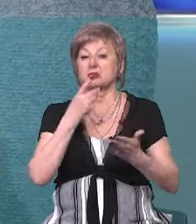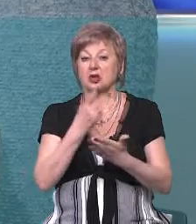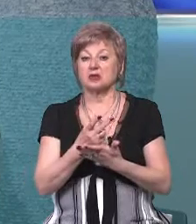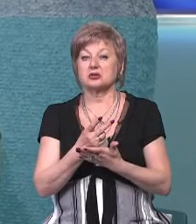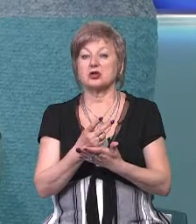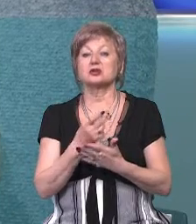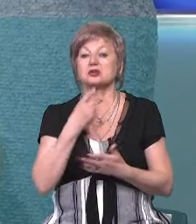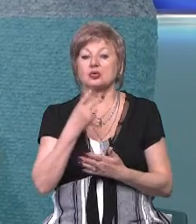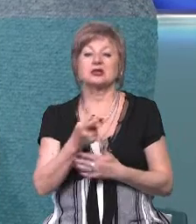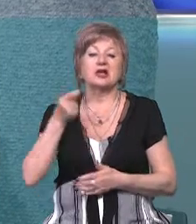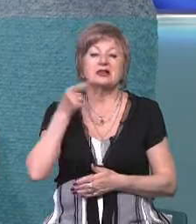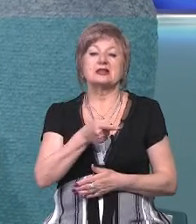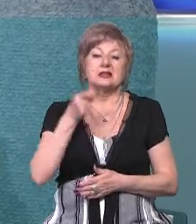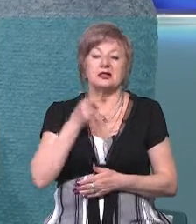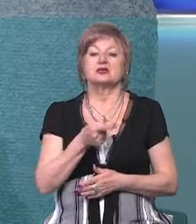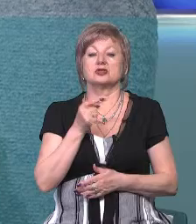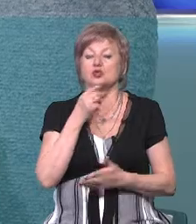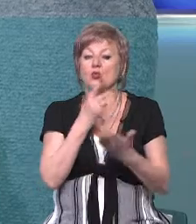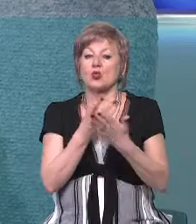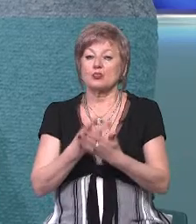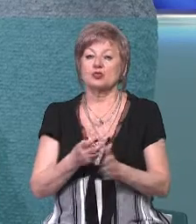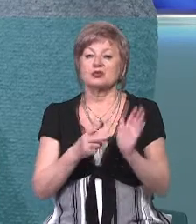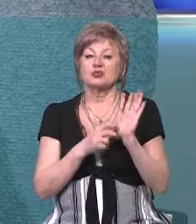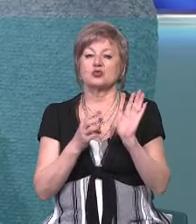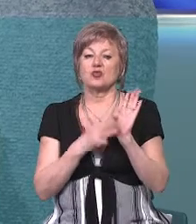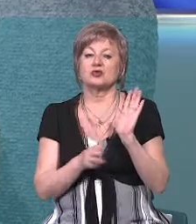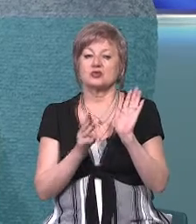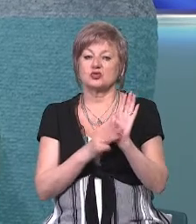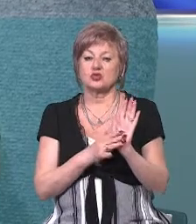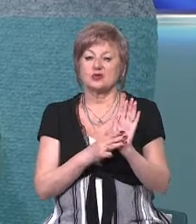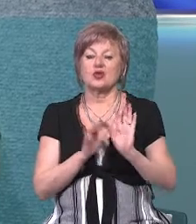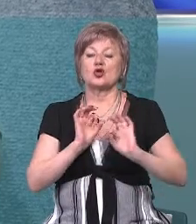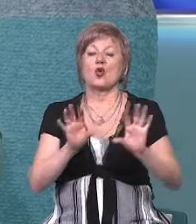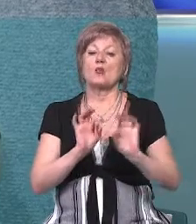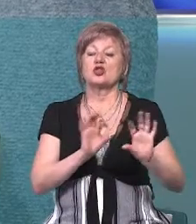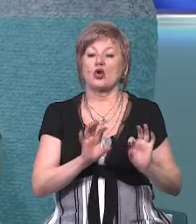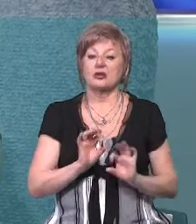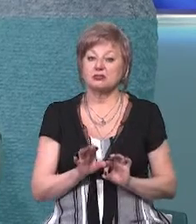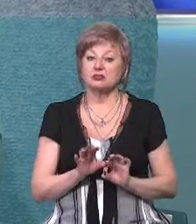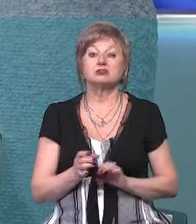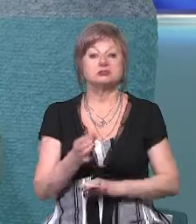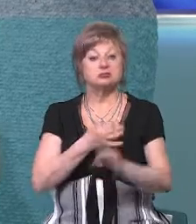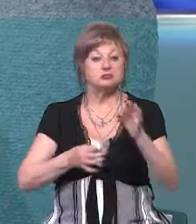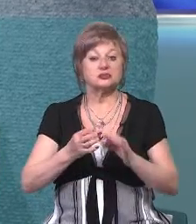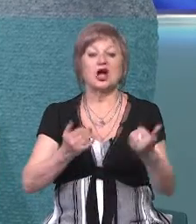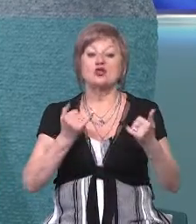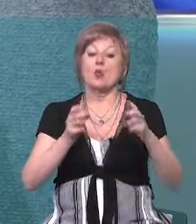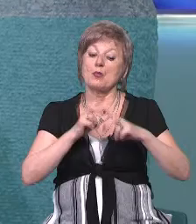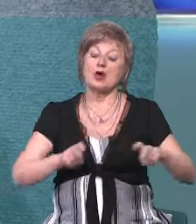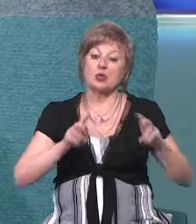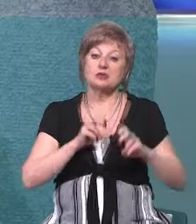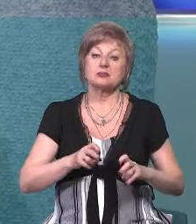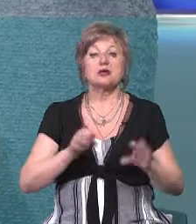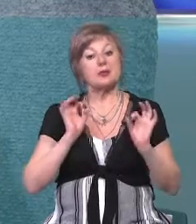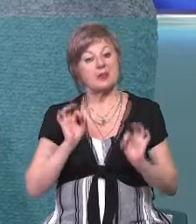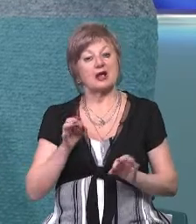дня 1000 репостів та 788 коментарів. І сьогодні, аби розібратися, чи дійсно